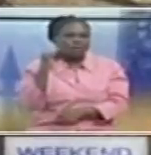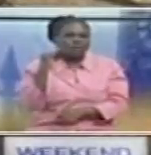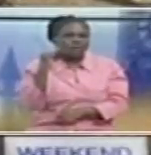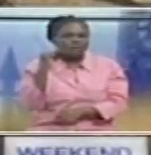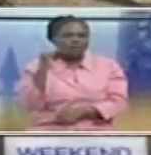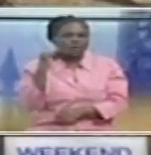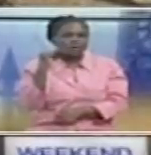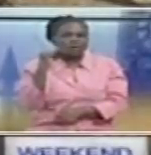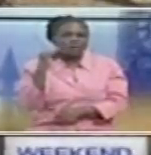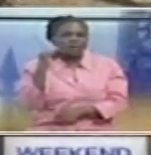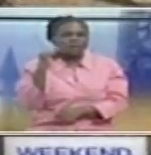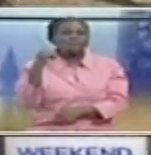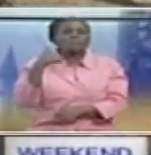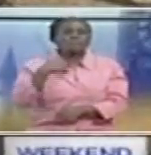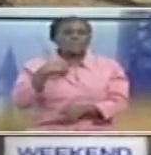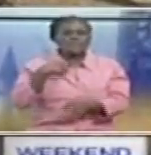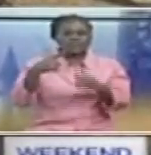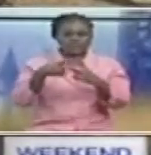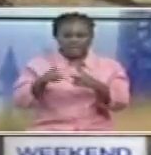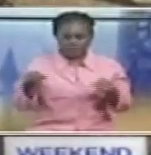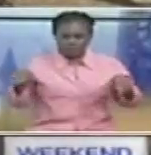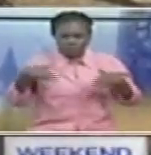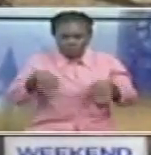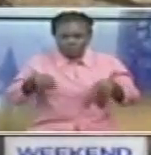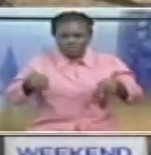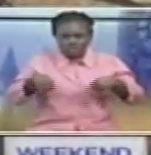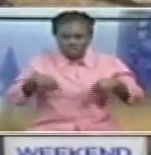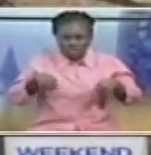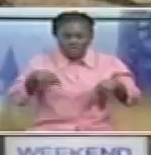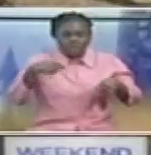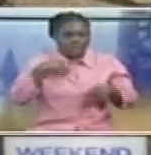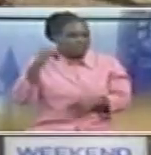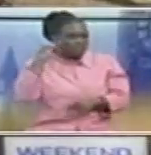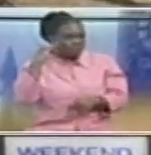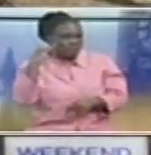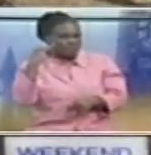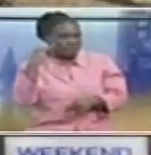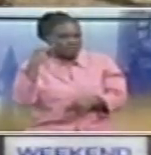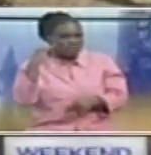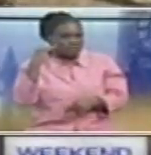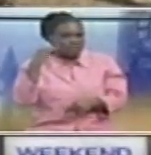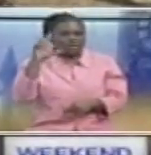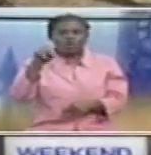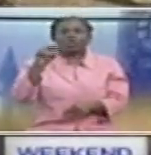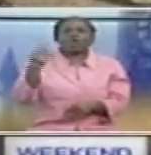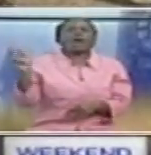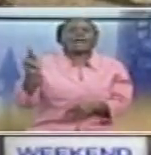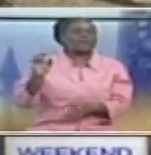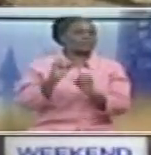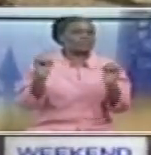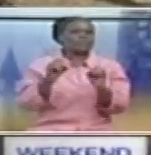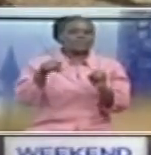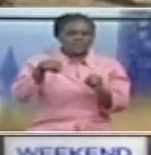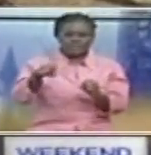Sasa hata nilikuwa natetemeka nimeanza tu kutetemeka wakati niliona hiyo simu. Akaniambia hii hapana karari. Si